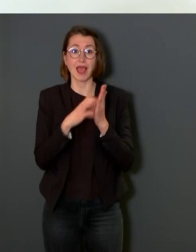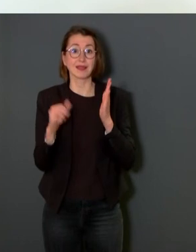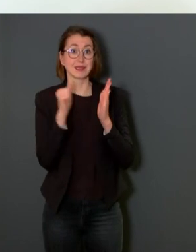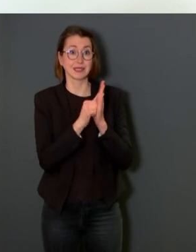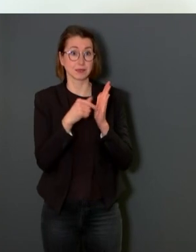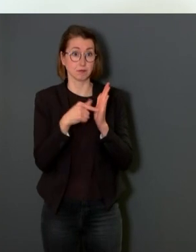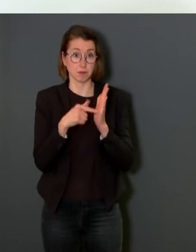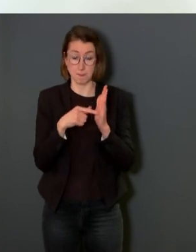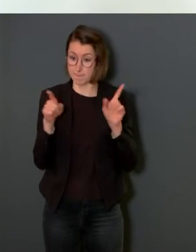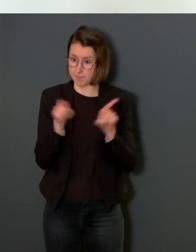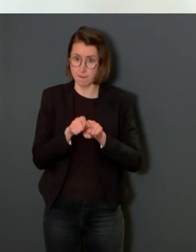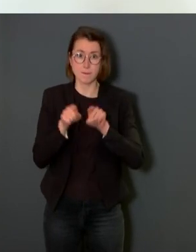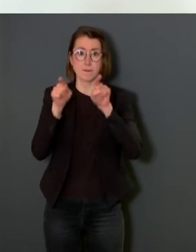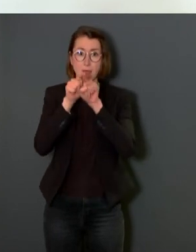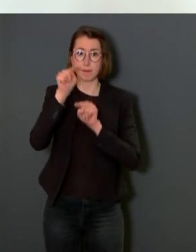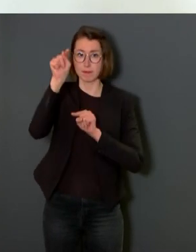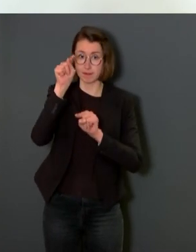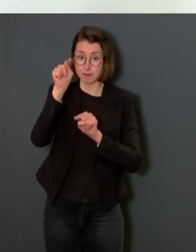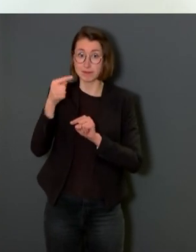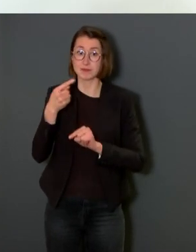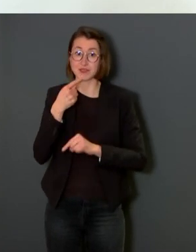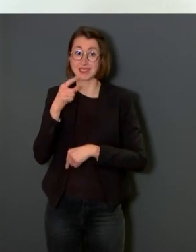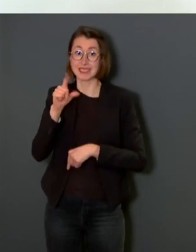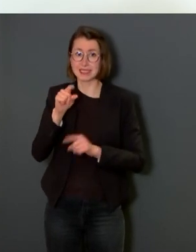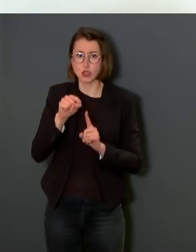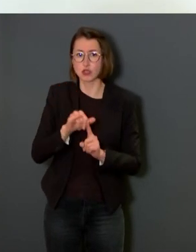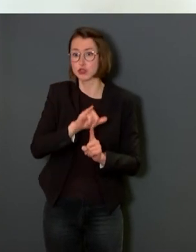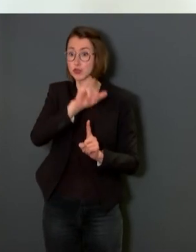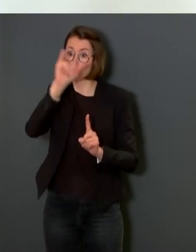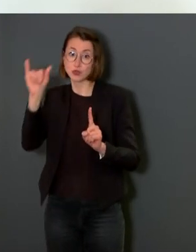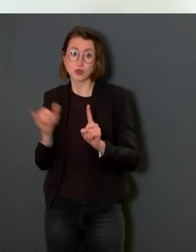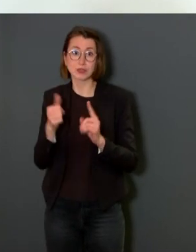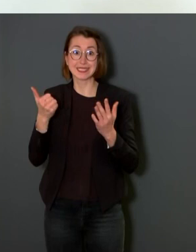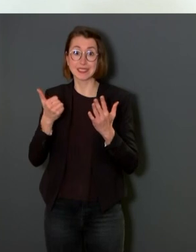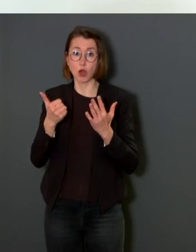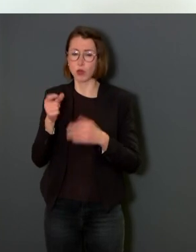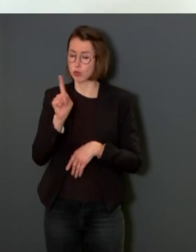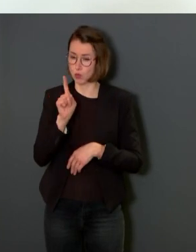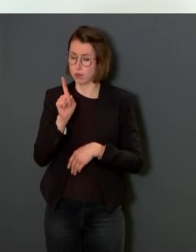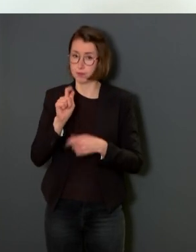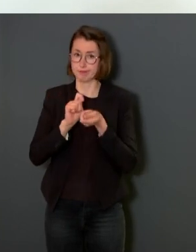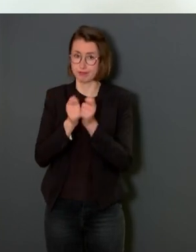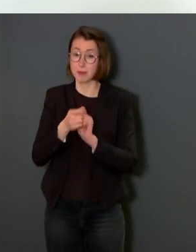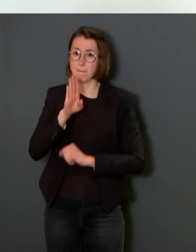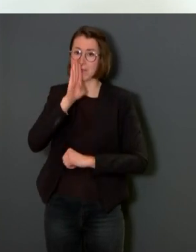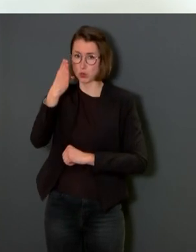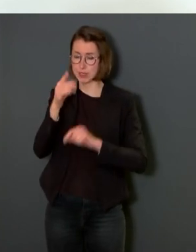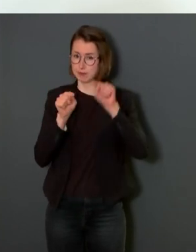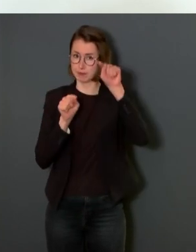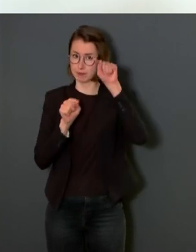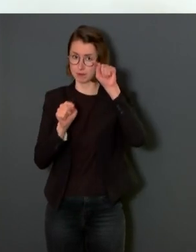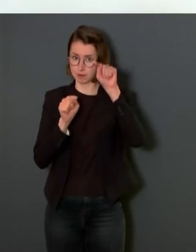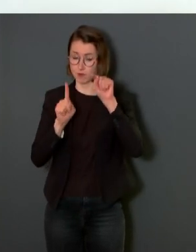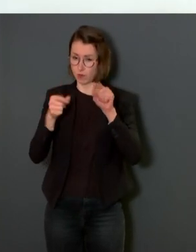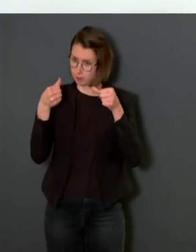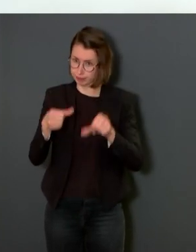couvre-feu, non plus de 10 heures à 6 heures, mais de minuit pardon, à 5 heures du matin. Et je